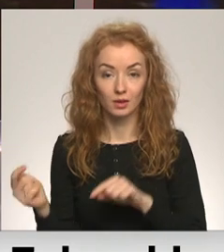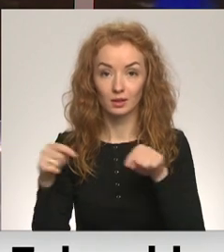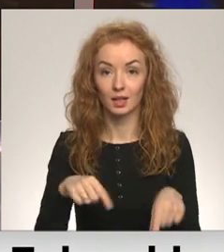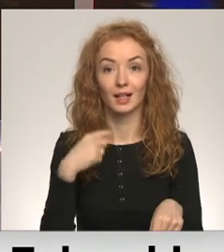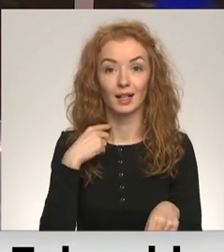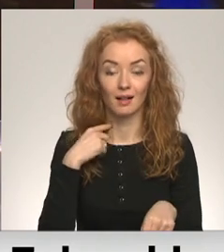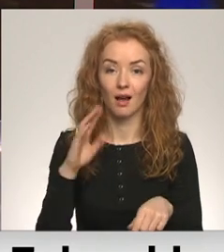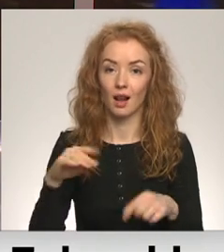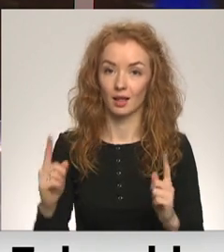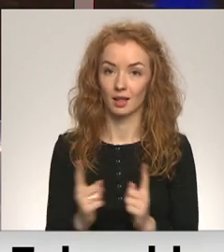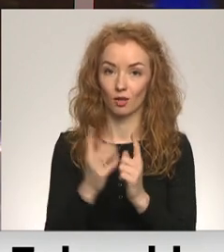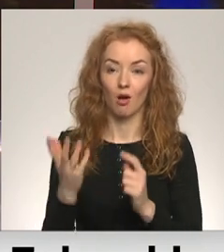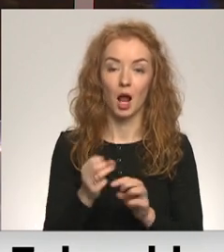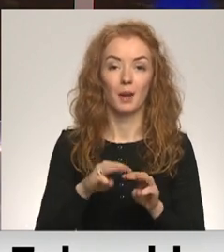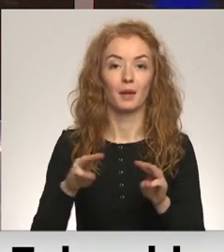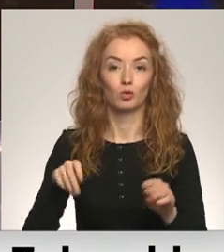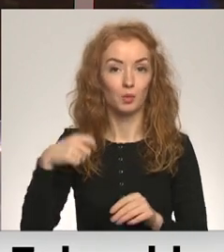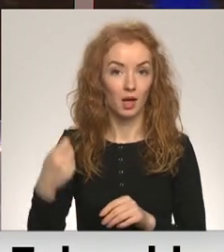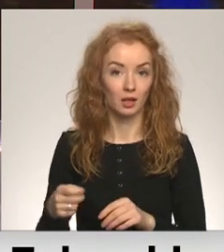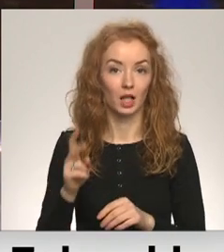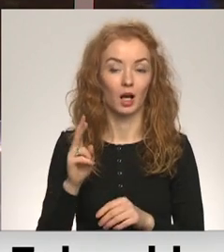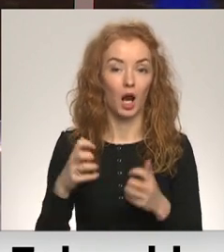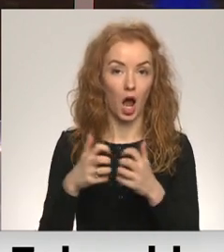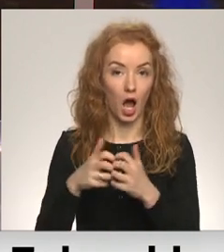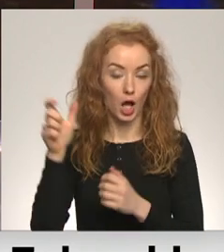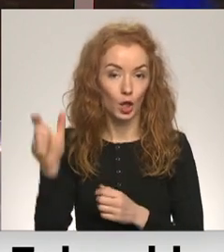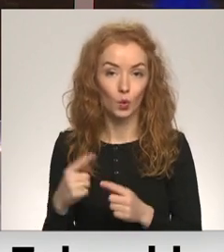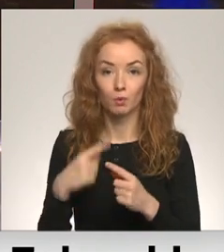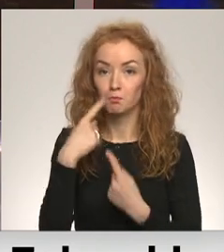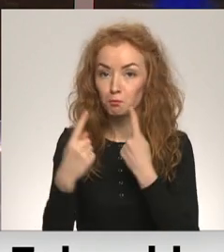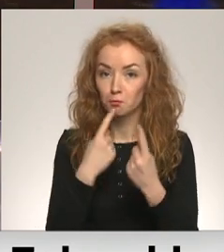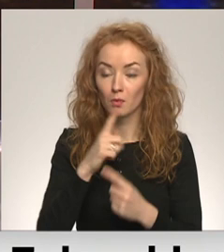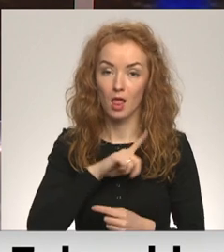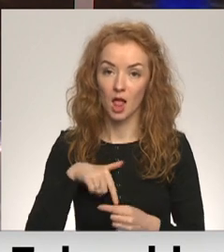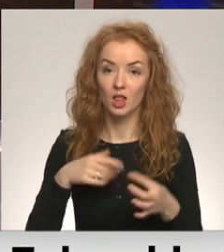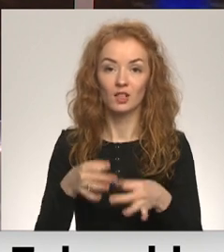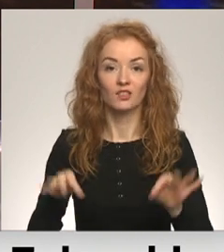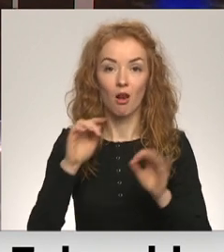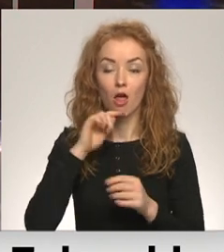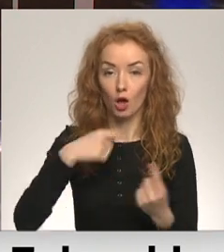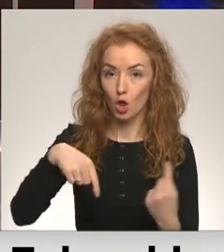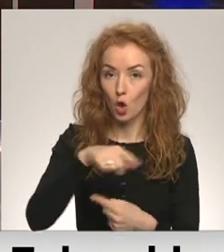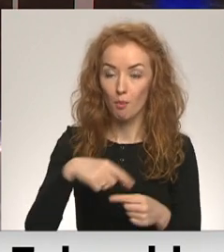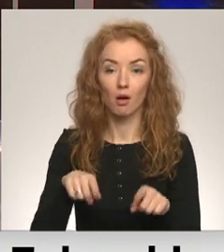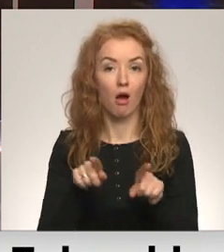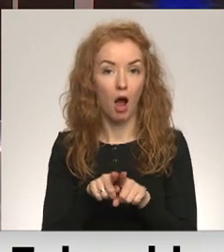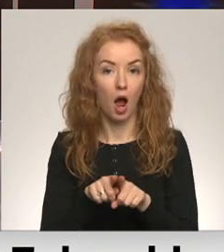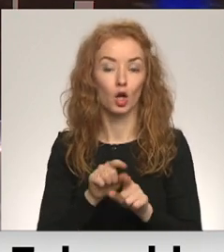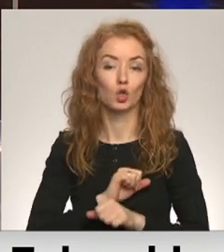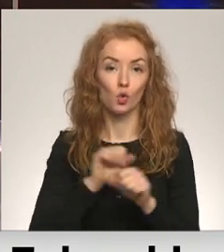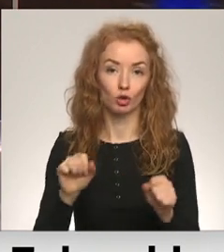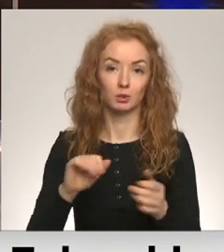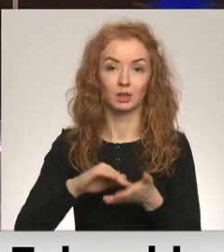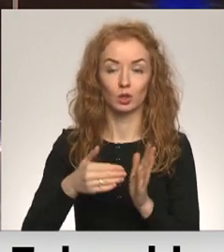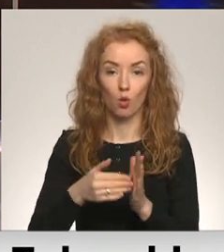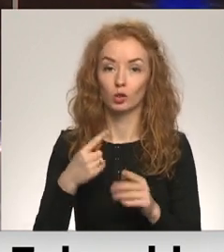lai tiktos ar ministru prezidentu Krišjāņu Kariņu un pārunātu gan Latvijai svarīgus ekonomikas jautājumus, gan arī drošības